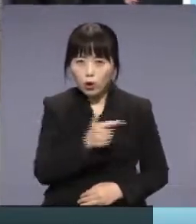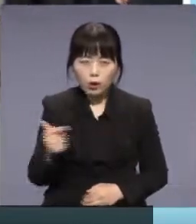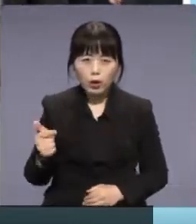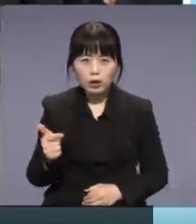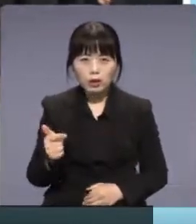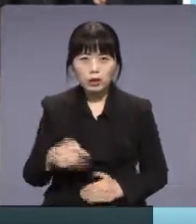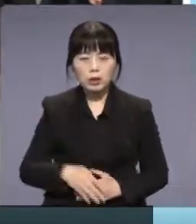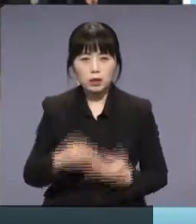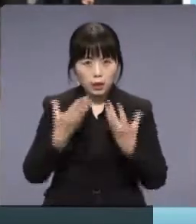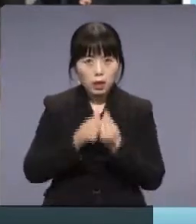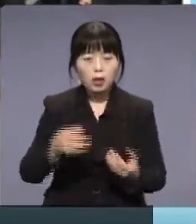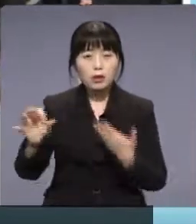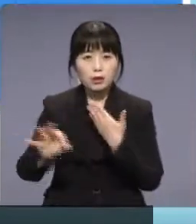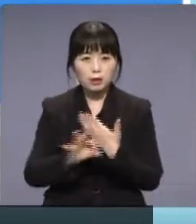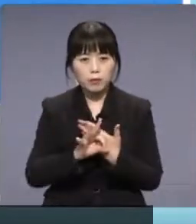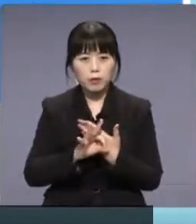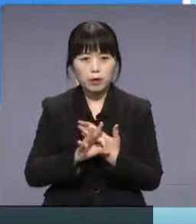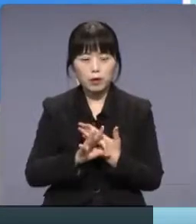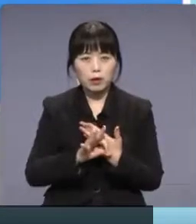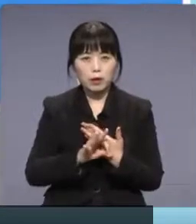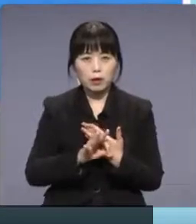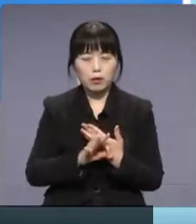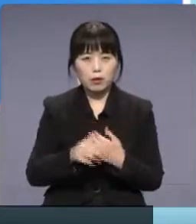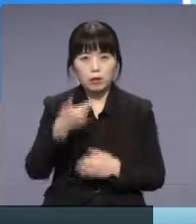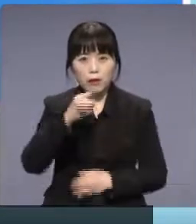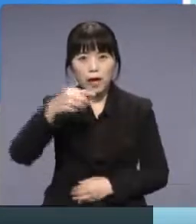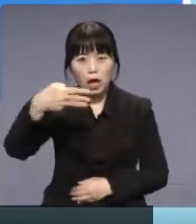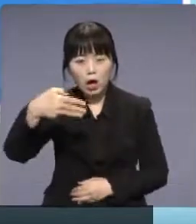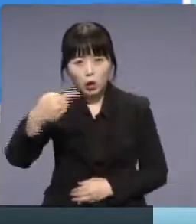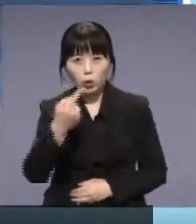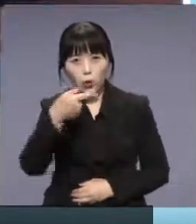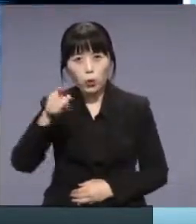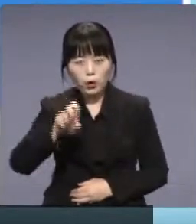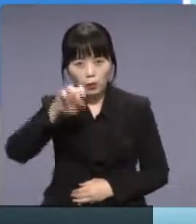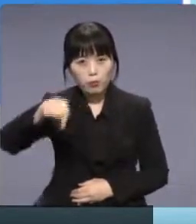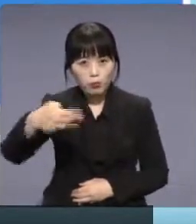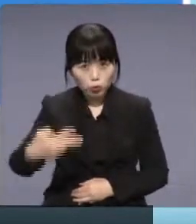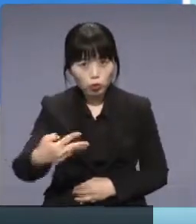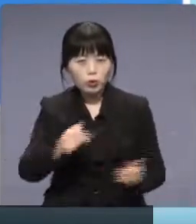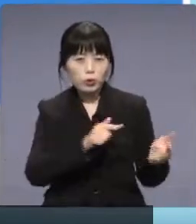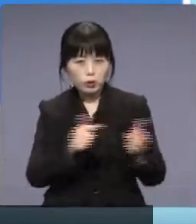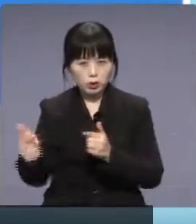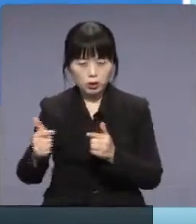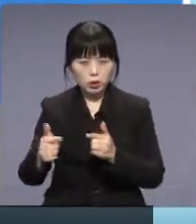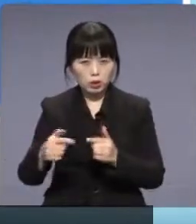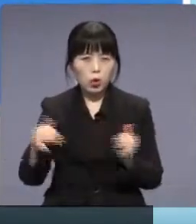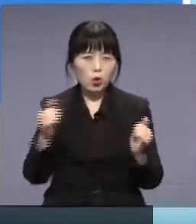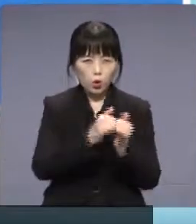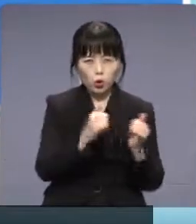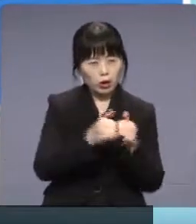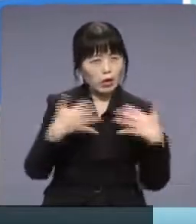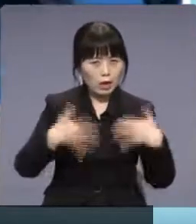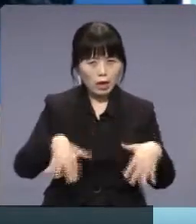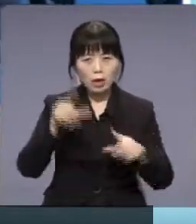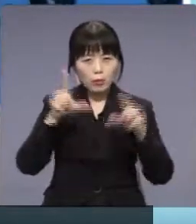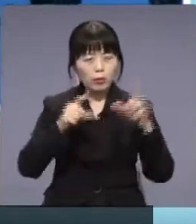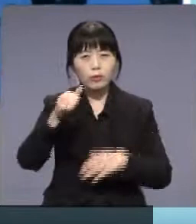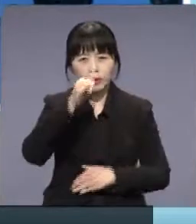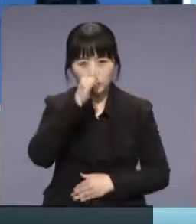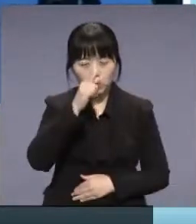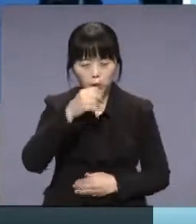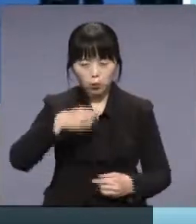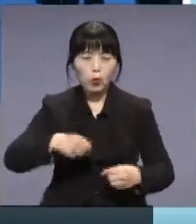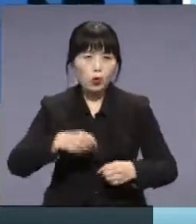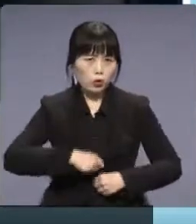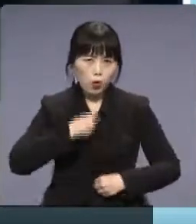예를 들어 뭐 저기 내로남불이라든지 이런 네. 식의 그런 공격들이 좀더좀 취약한 그런 모습들을 보였거든요. 그것이 뭐